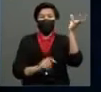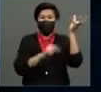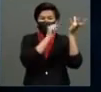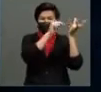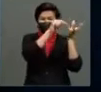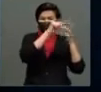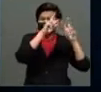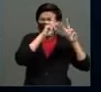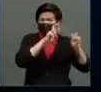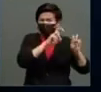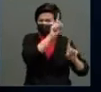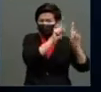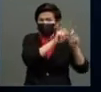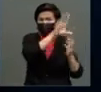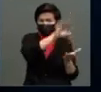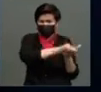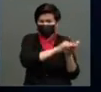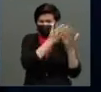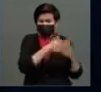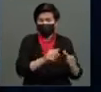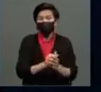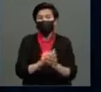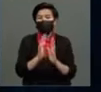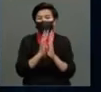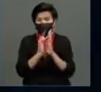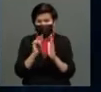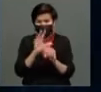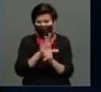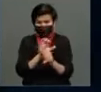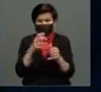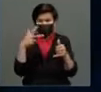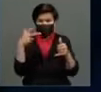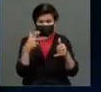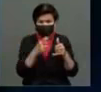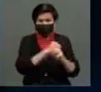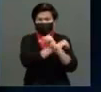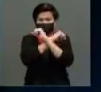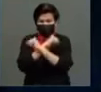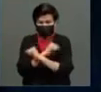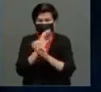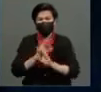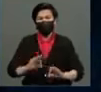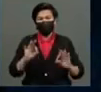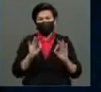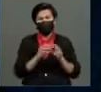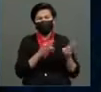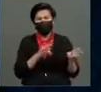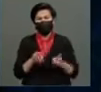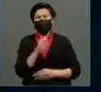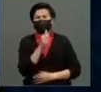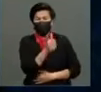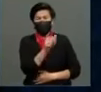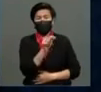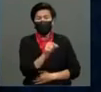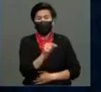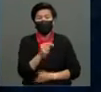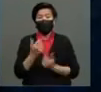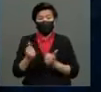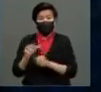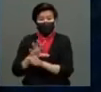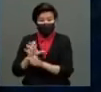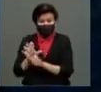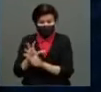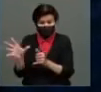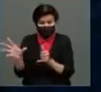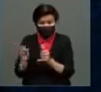ก็ขอยืนยันตรงนี้อีกรอบหนึ่งว่าวัคซีนคือทางออกของเราจำนวนผู้ป่วยสะสมถ้ามาดูในรูปแบบ